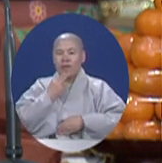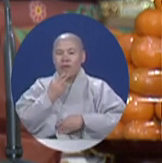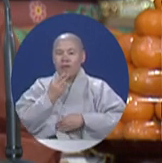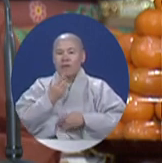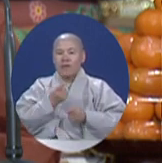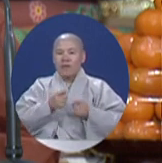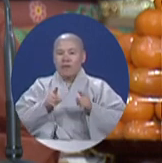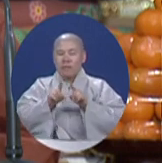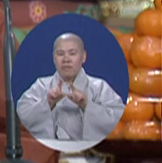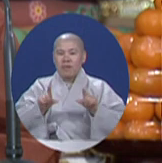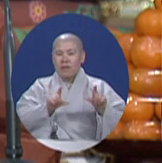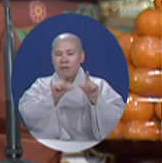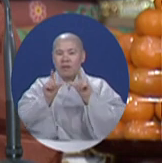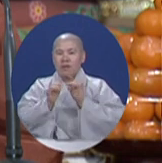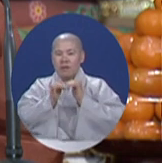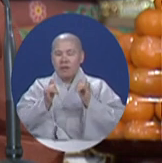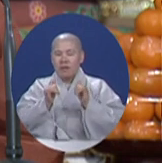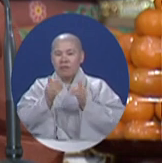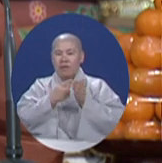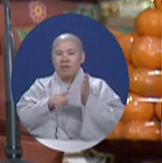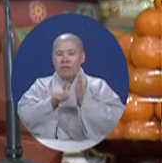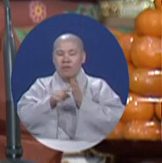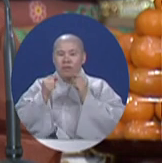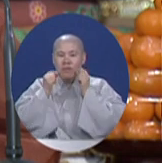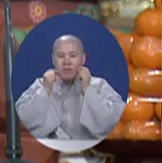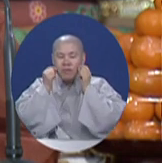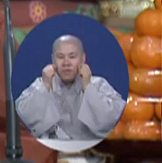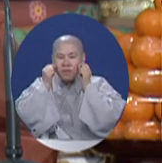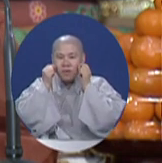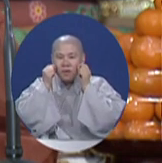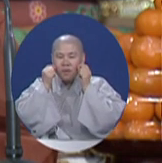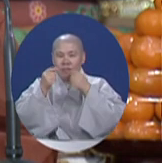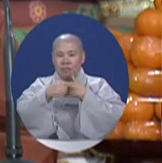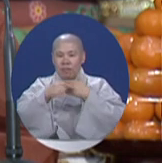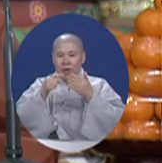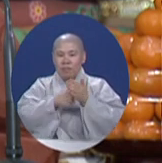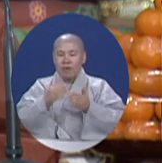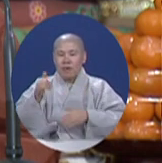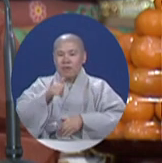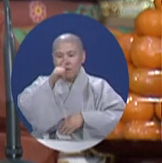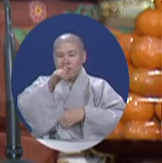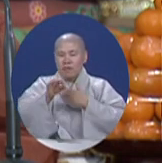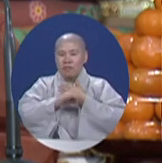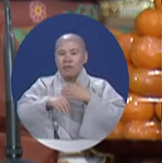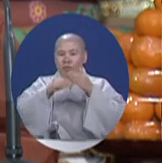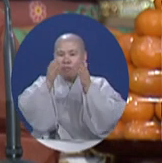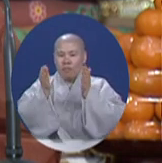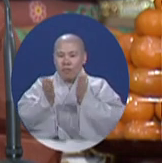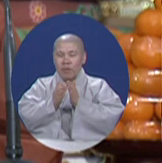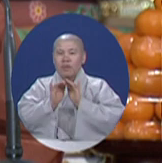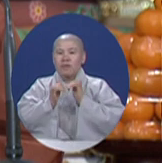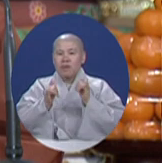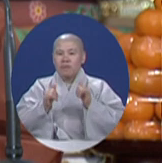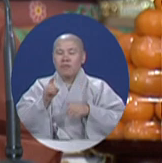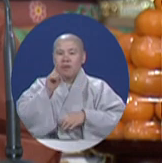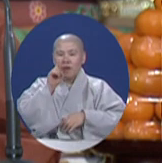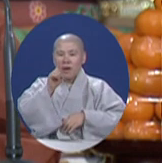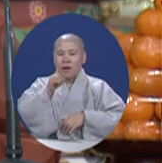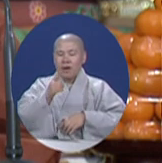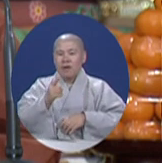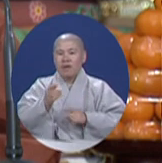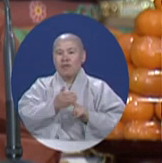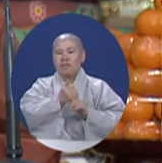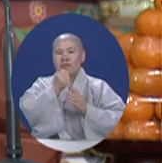위해서 노력하는 그런 대중으로 형성될 때 전체 대중이 하나의